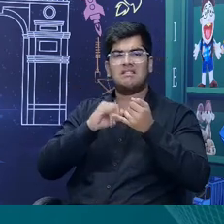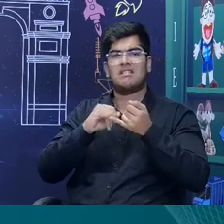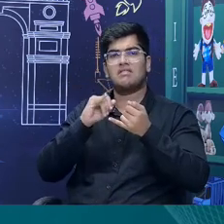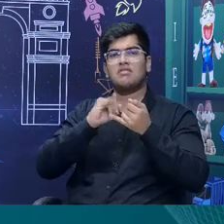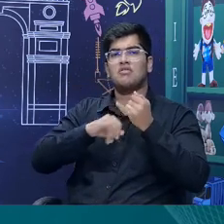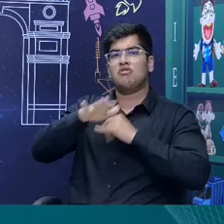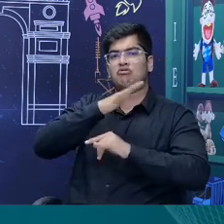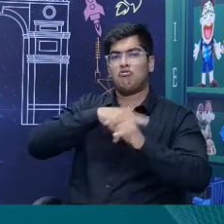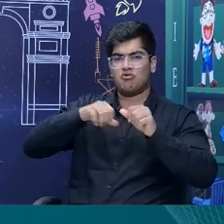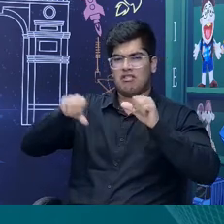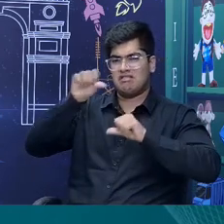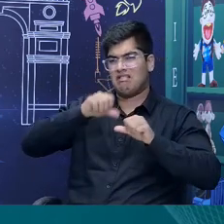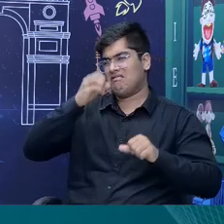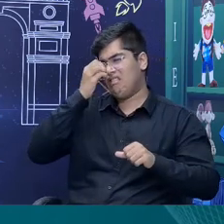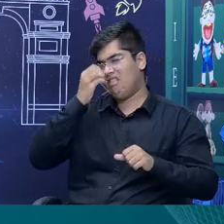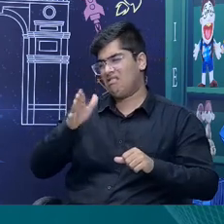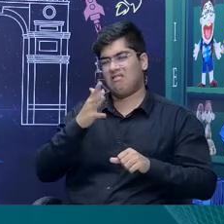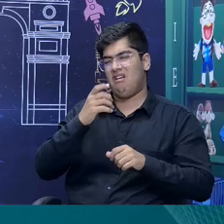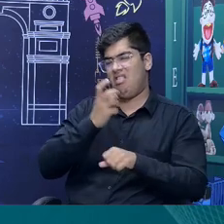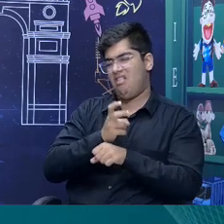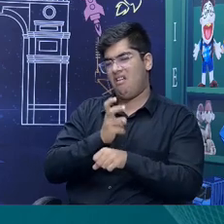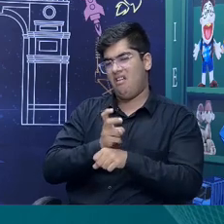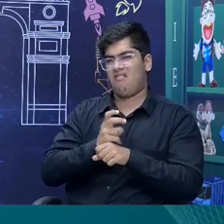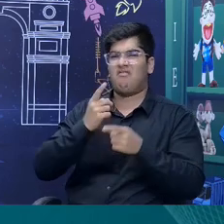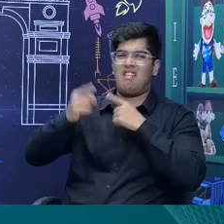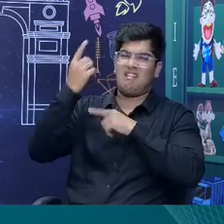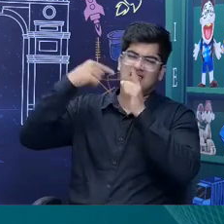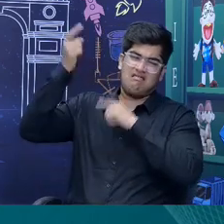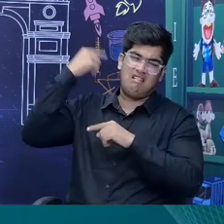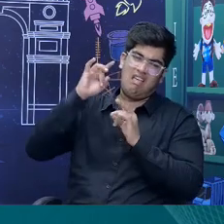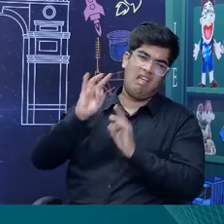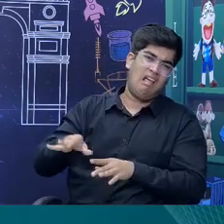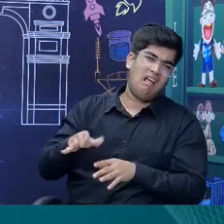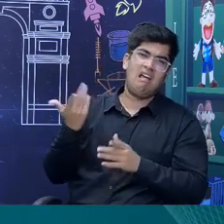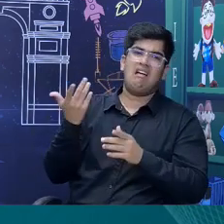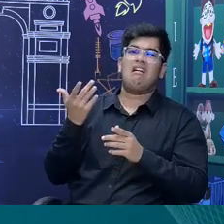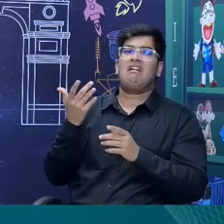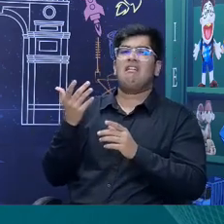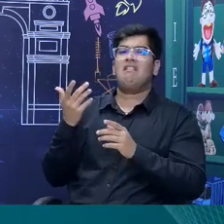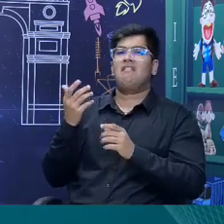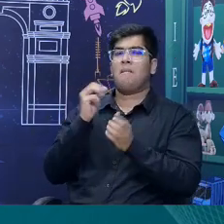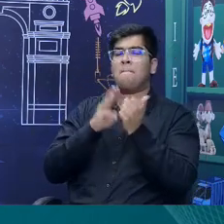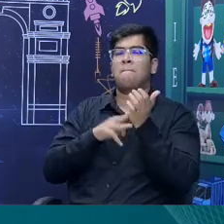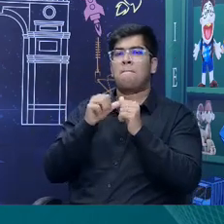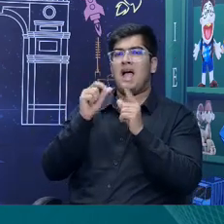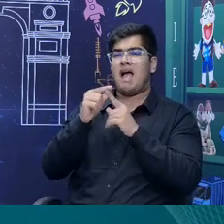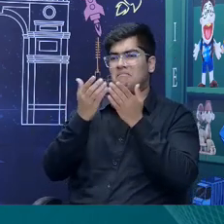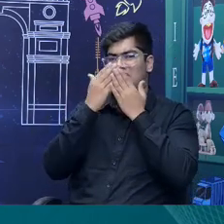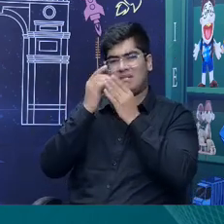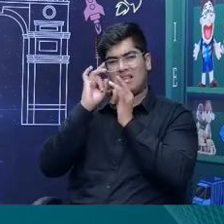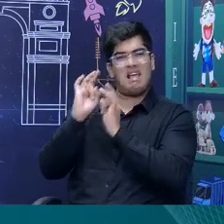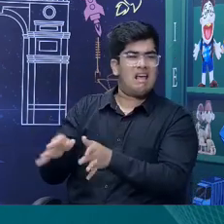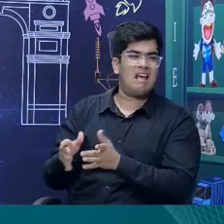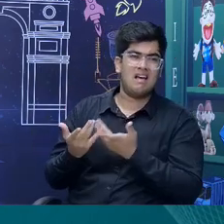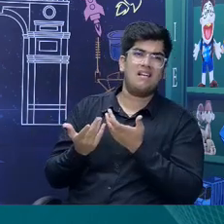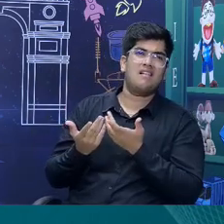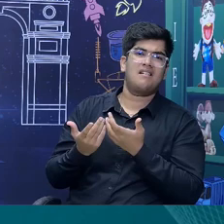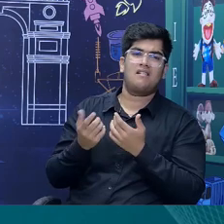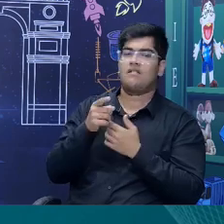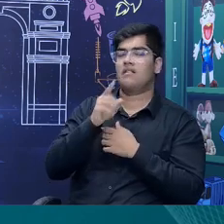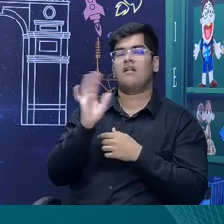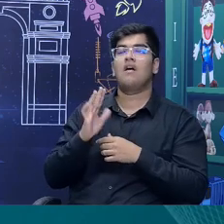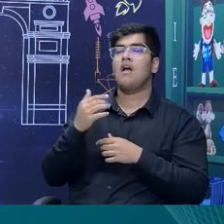हिस्ट्री नहीं पढ़नी है हमें ज्योग्राफी नहीं पढ़ने सोशल साइंस नहीं पढ़ना क्यों हम अपने बच्चे को हमारा कम है